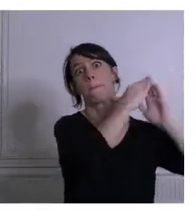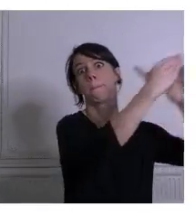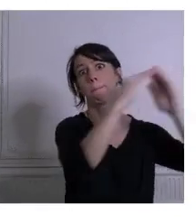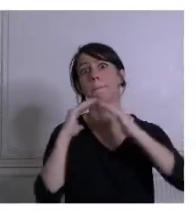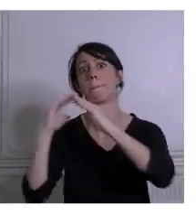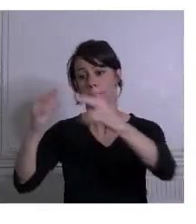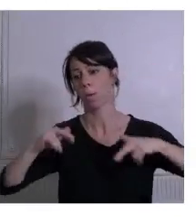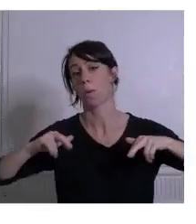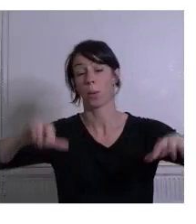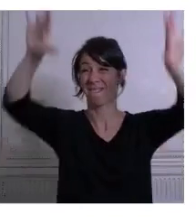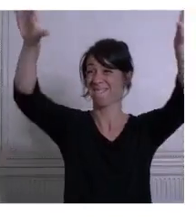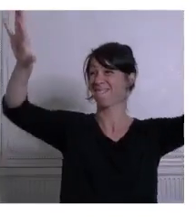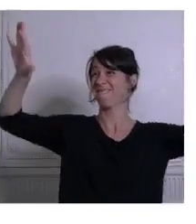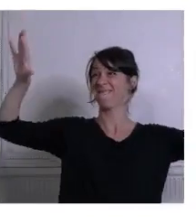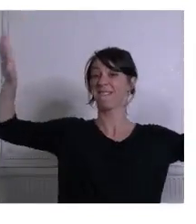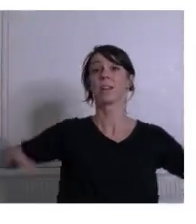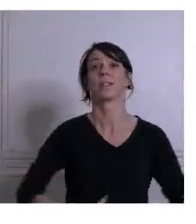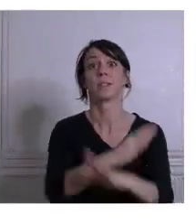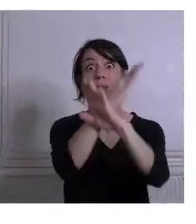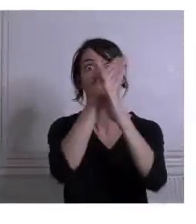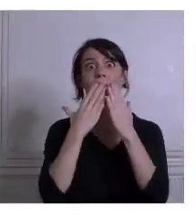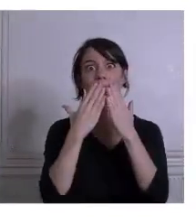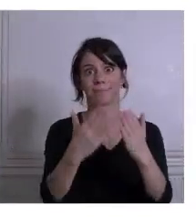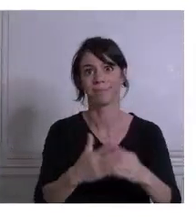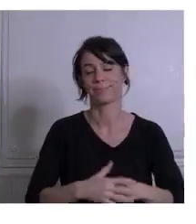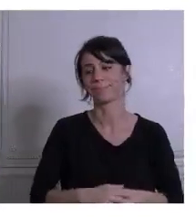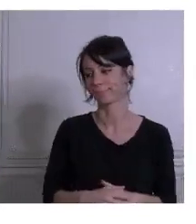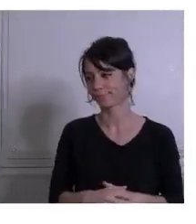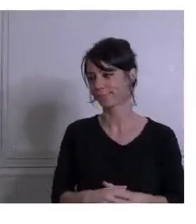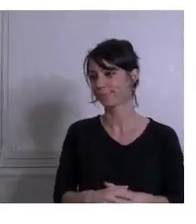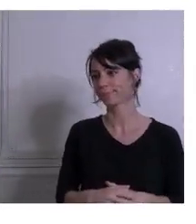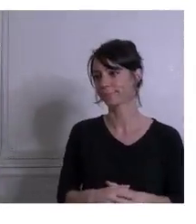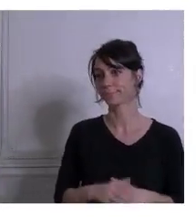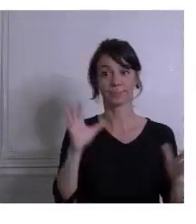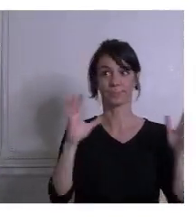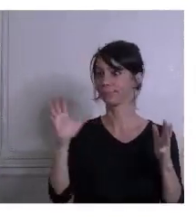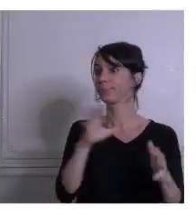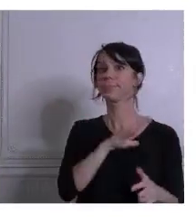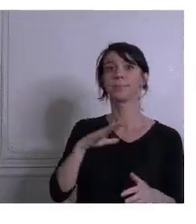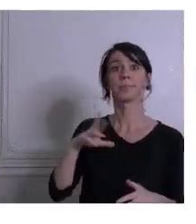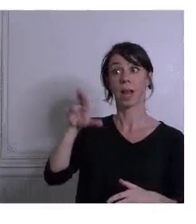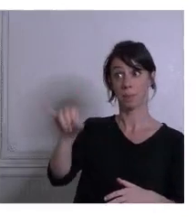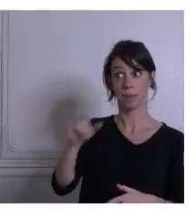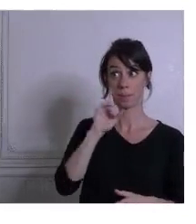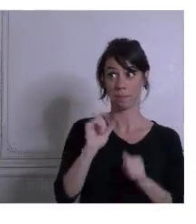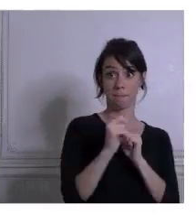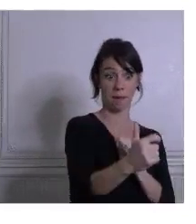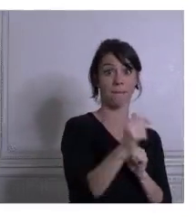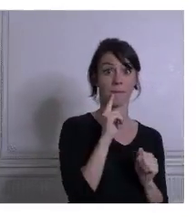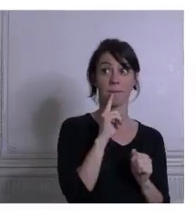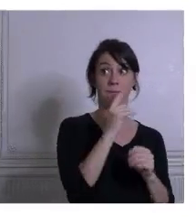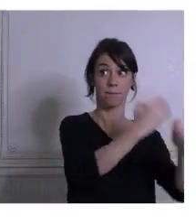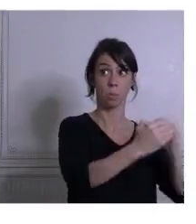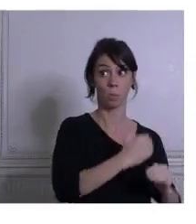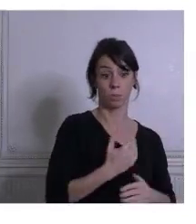C'est Madame Bichet. Vous avez l'occasion de plus lui parler plus fréquemment que moi. Demandez-lui qu'on aille plus vite. Parce que la décarbonation de l'énergie et le fait